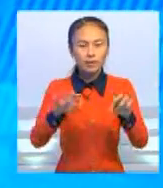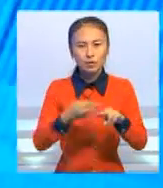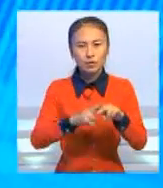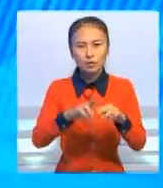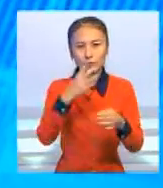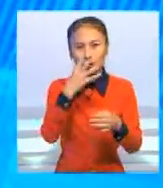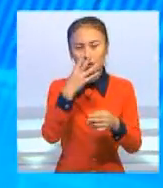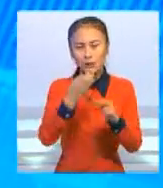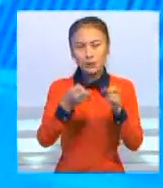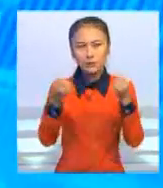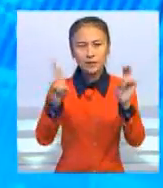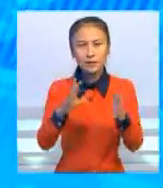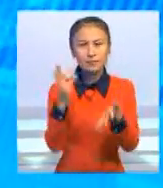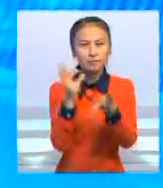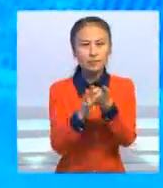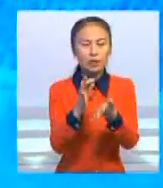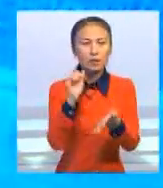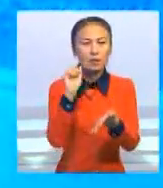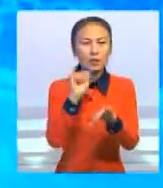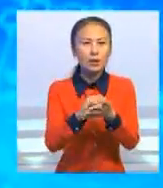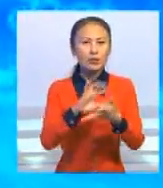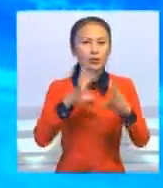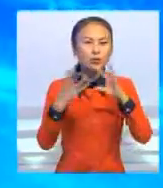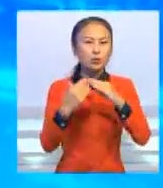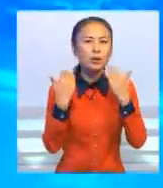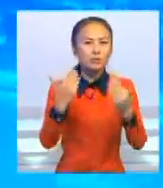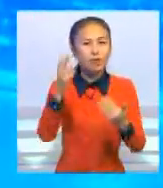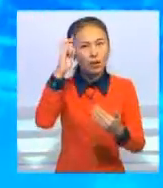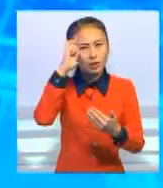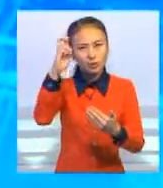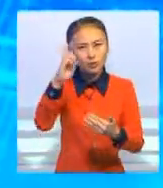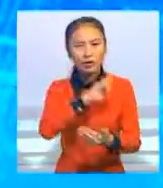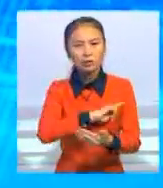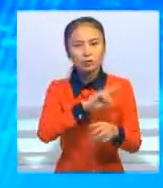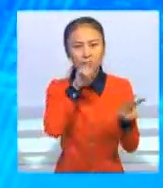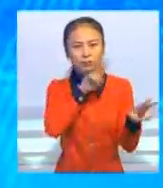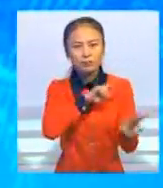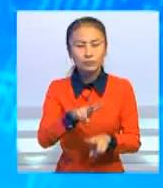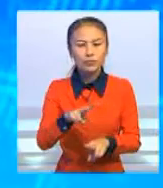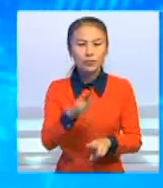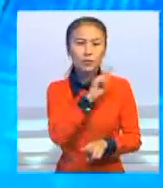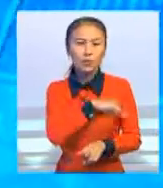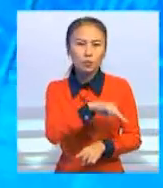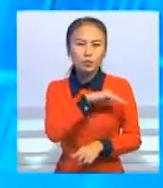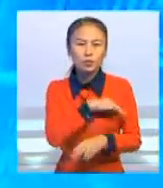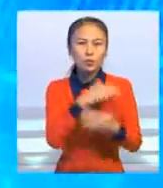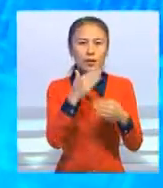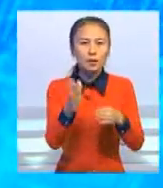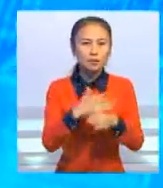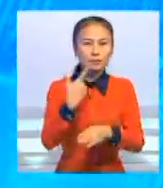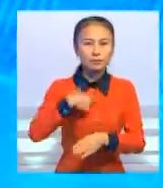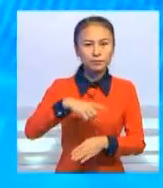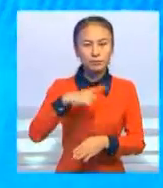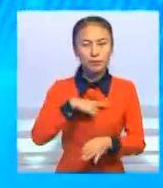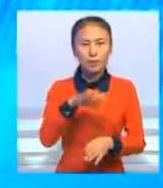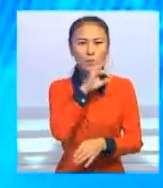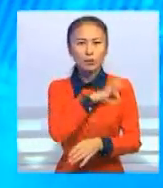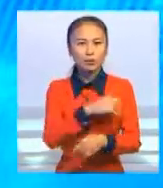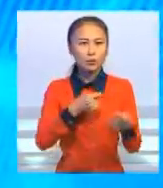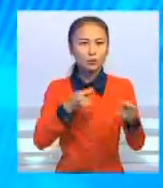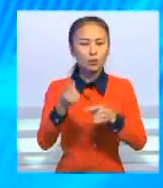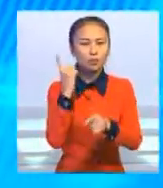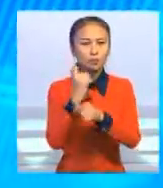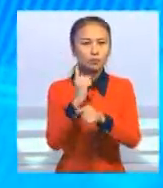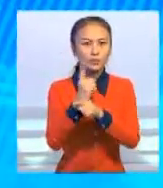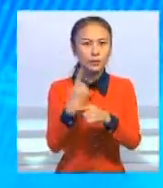белгі жабыстырылды. Бұл жапсырма әдеп кодексінің сақталуын қадағалау үшін қажет. Яғни қызметтік көлікті жеке басының қажеттігіне